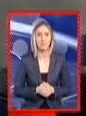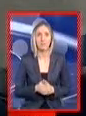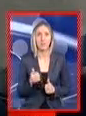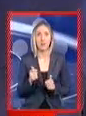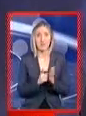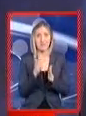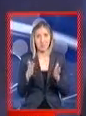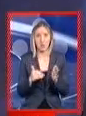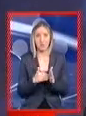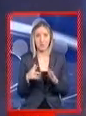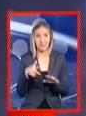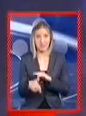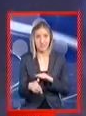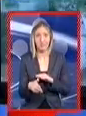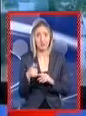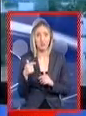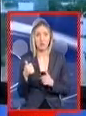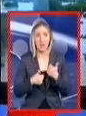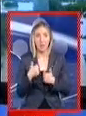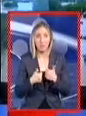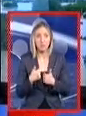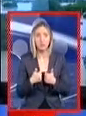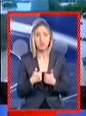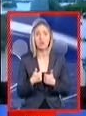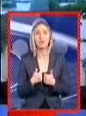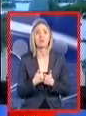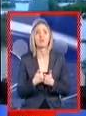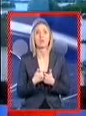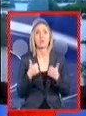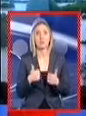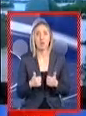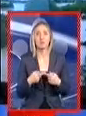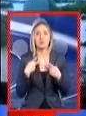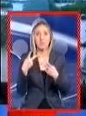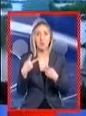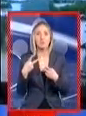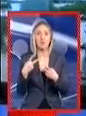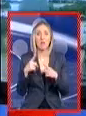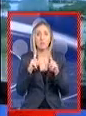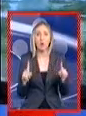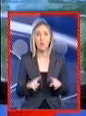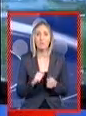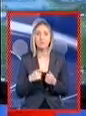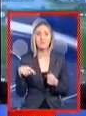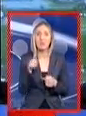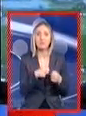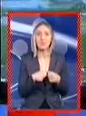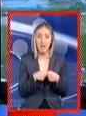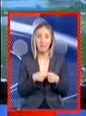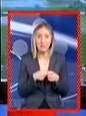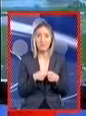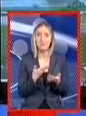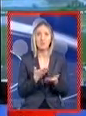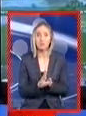koje treba da se završi. Izvinjavam se, samih takmičenja, danas je odlučeno poslato je dopis svim savezima da